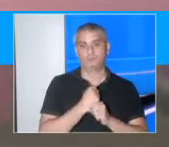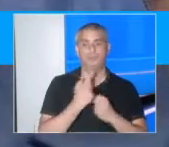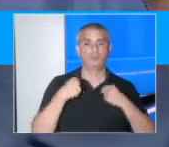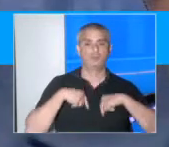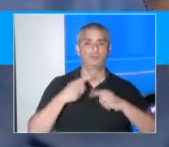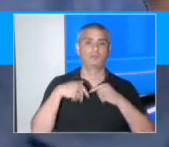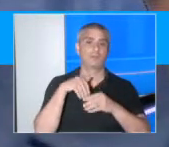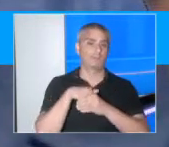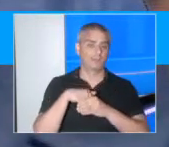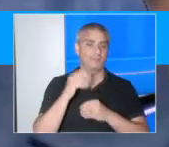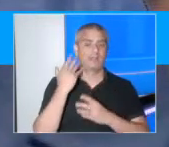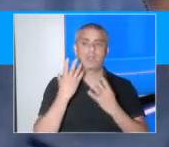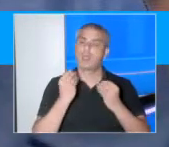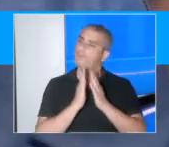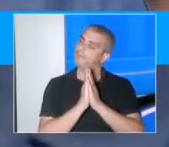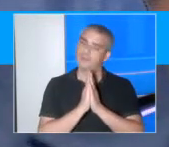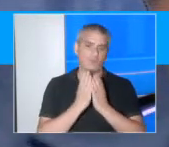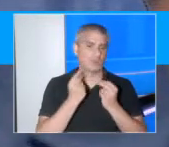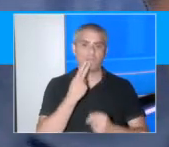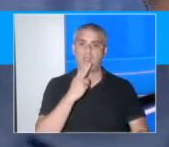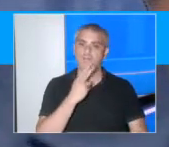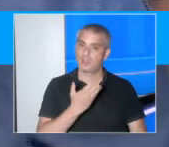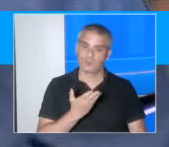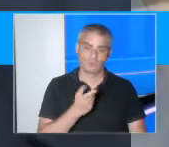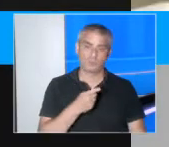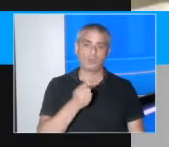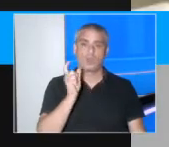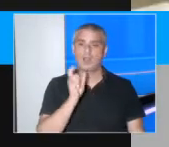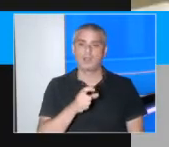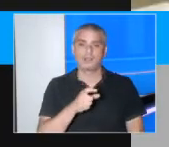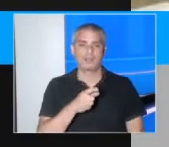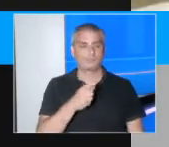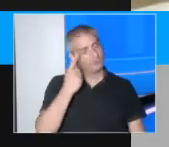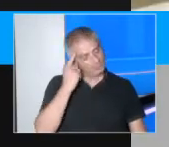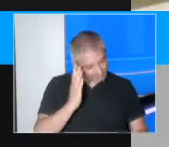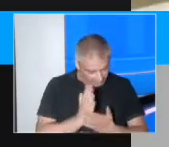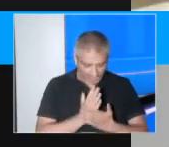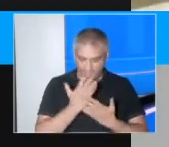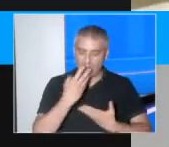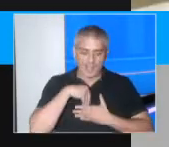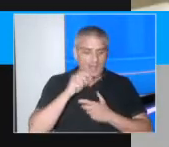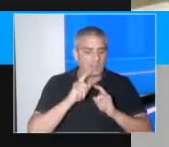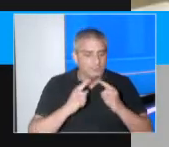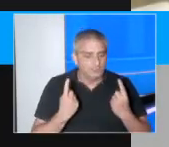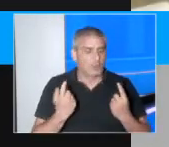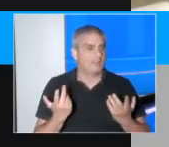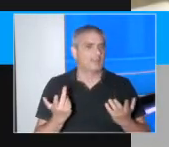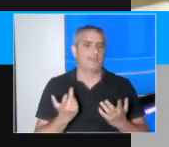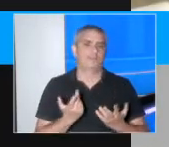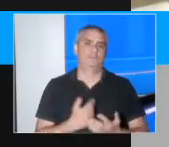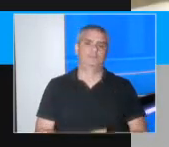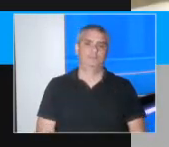ועדת הפנים, היה עם הרבה תקוות, הרבה הבטחות. הוא אדם שיודע להכיל את השונה, להכיל את האחר,